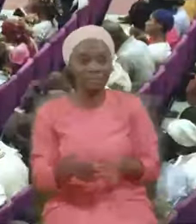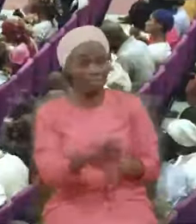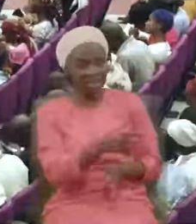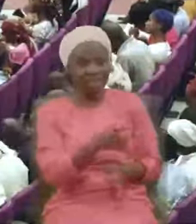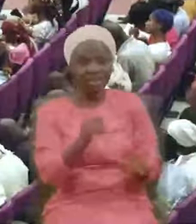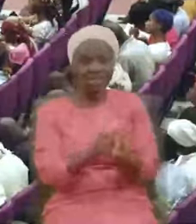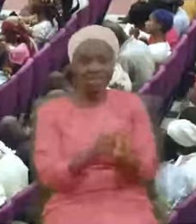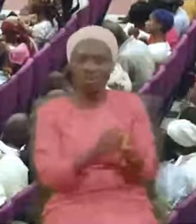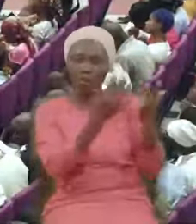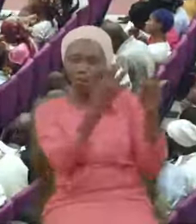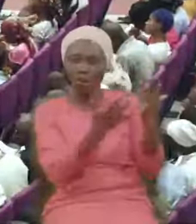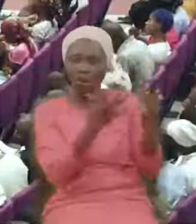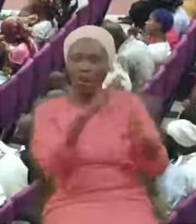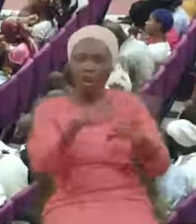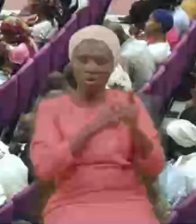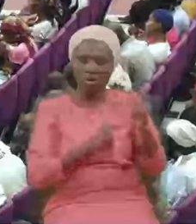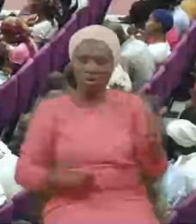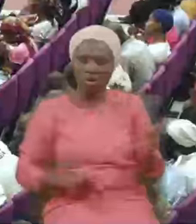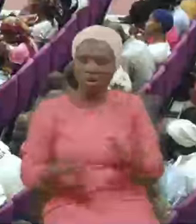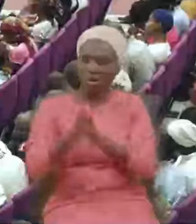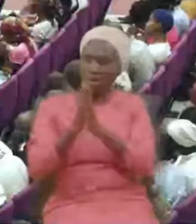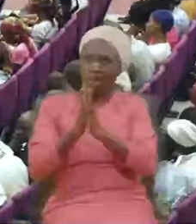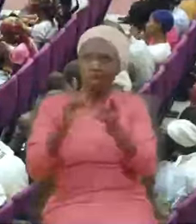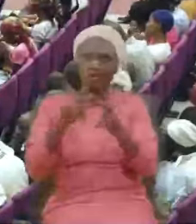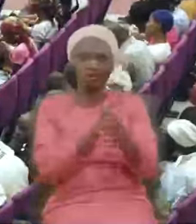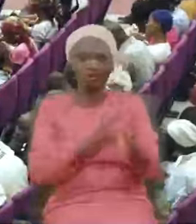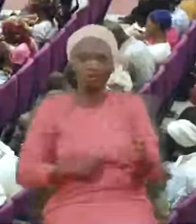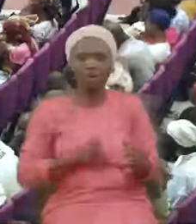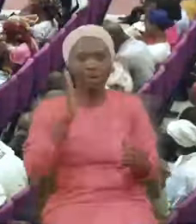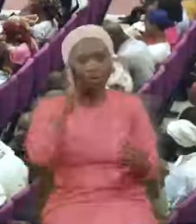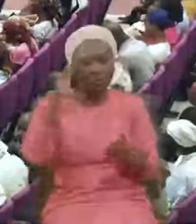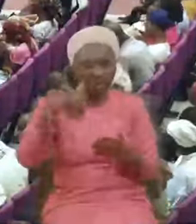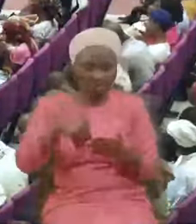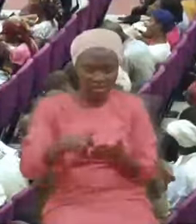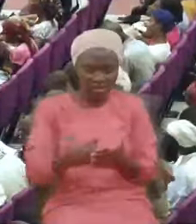Mais ceux qui se confient en l'Éternel renouvellent leur force.